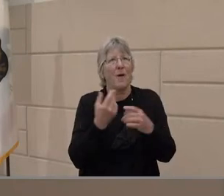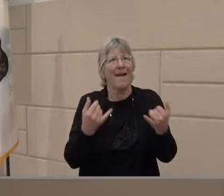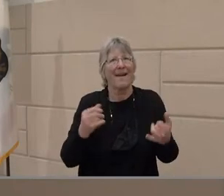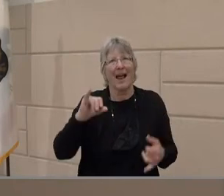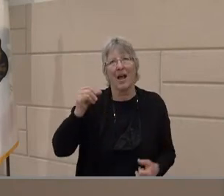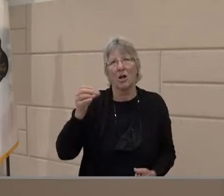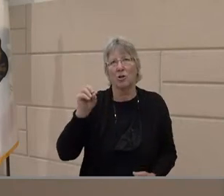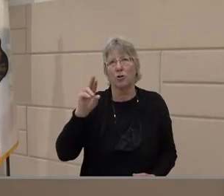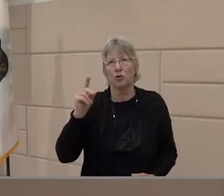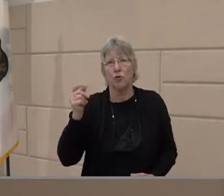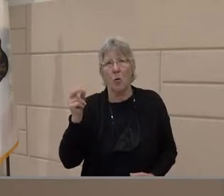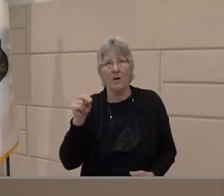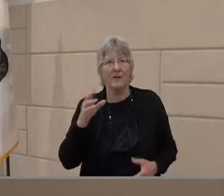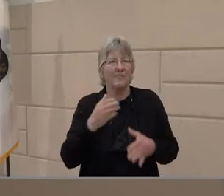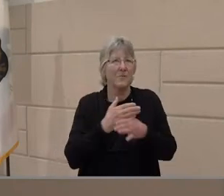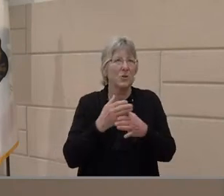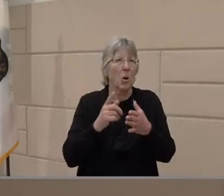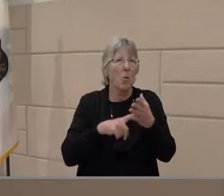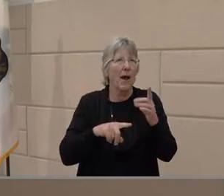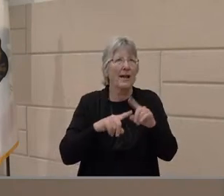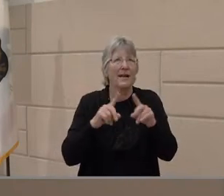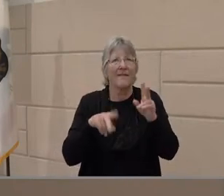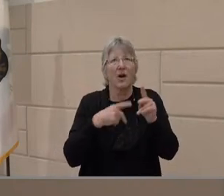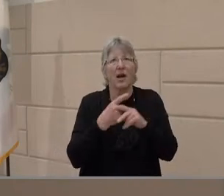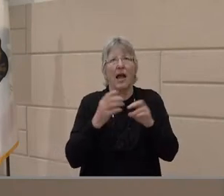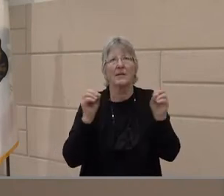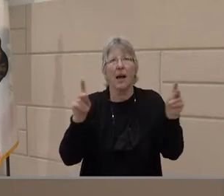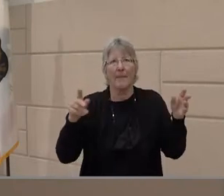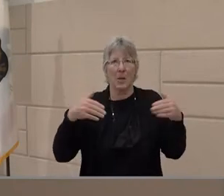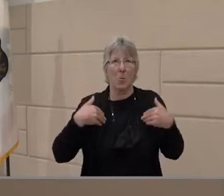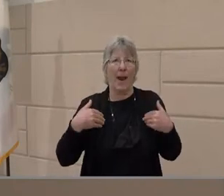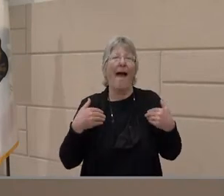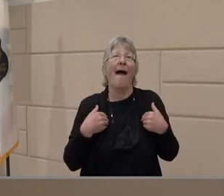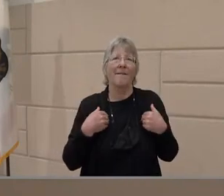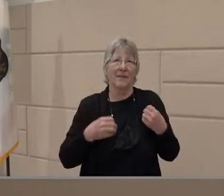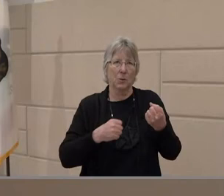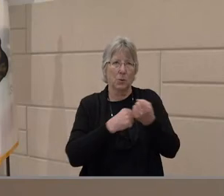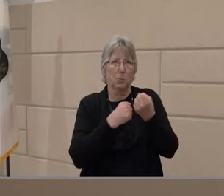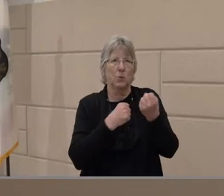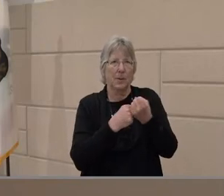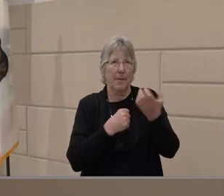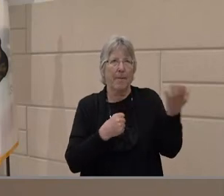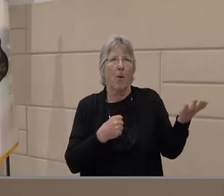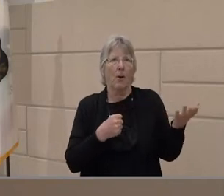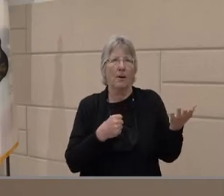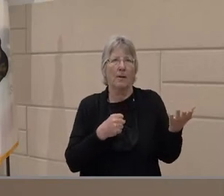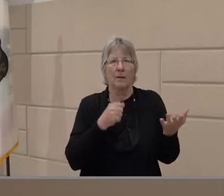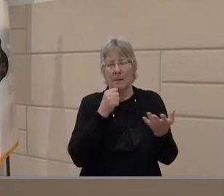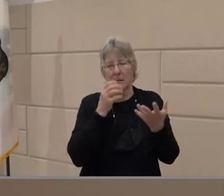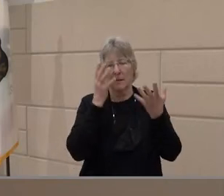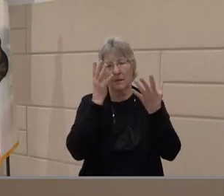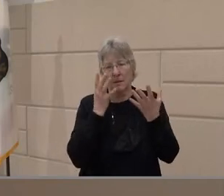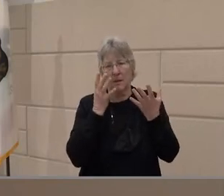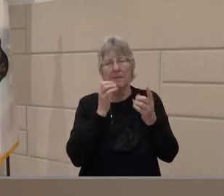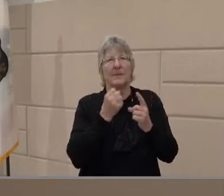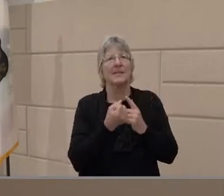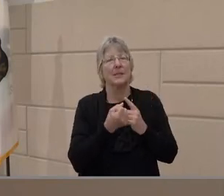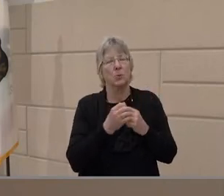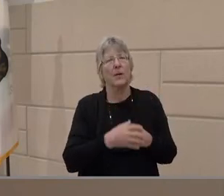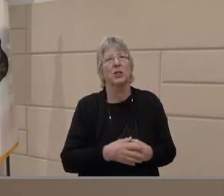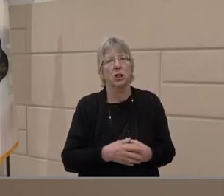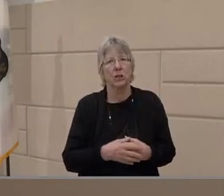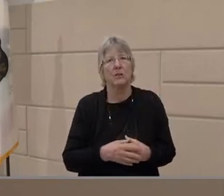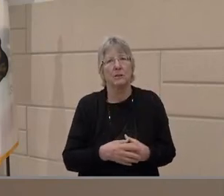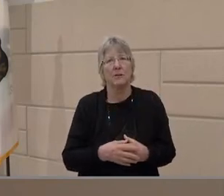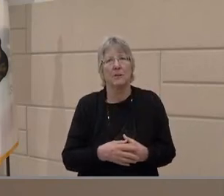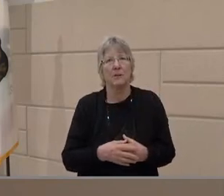หายก็ท่าร้อนนะบาสันเจียงเจียถัดตาเมียนออกกาอย่างไม่สำหรับช่วยแต่